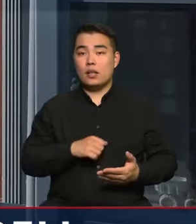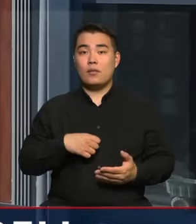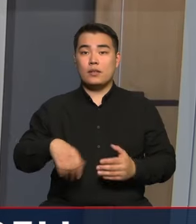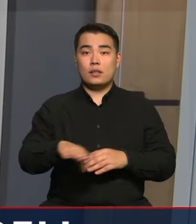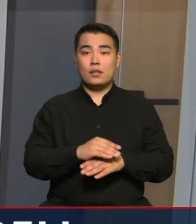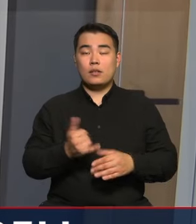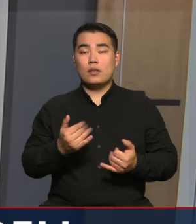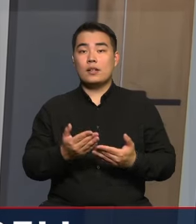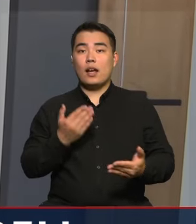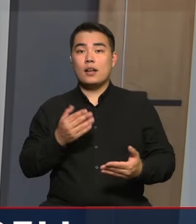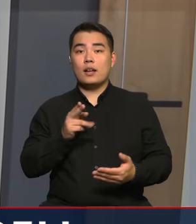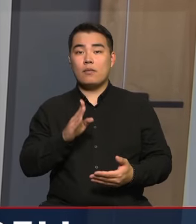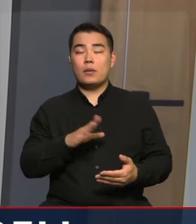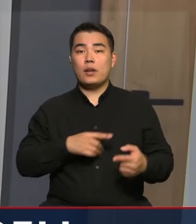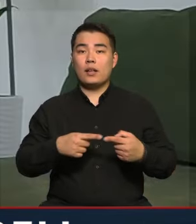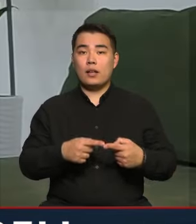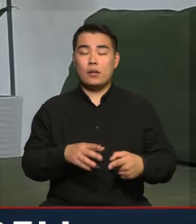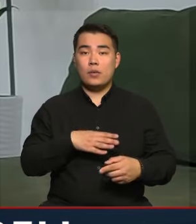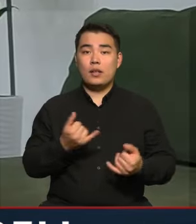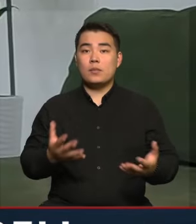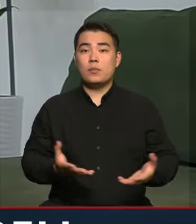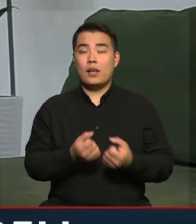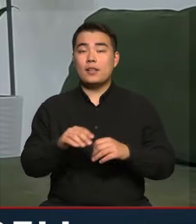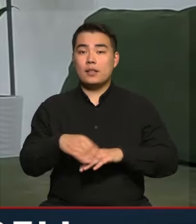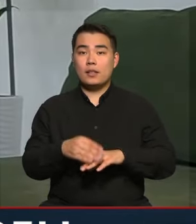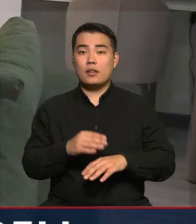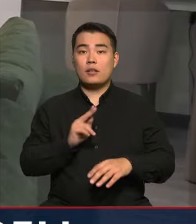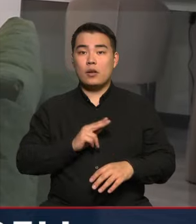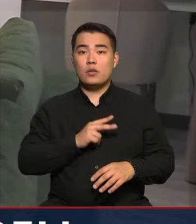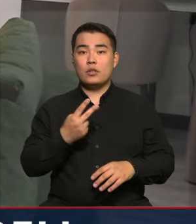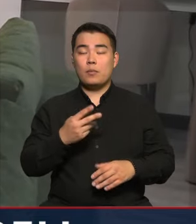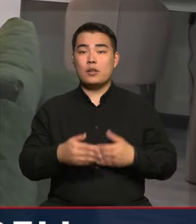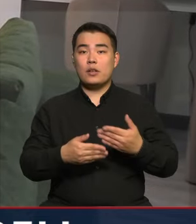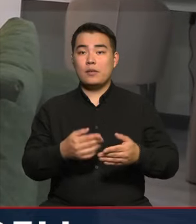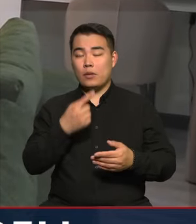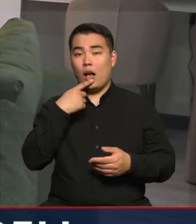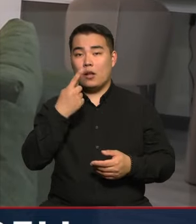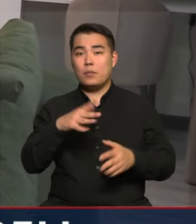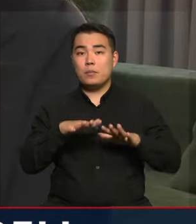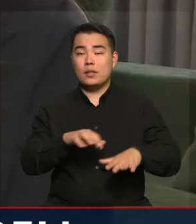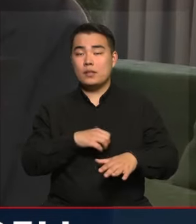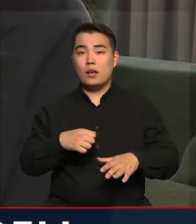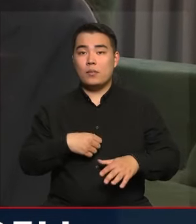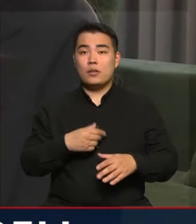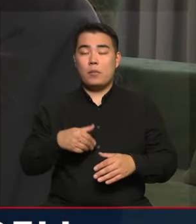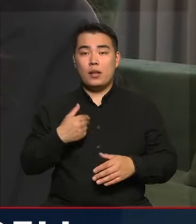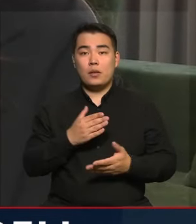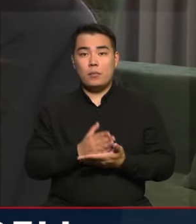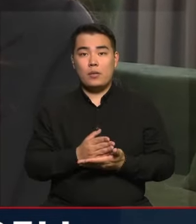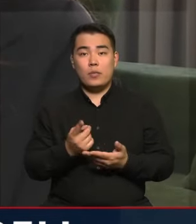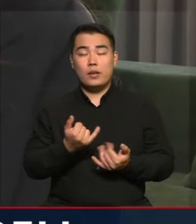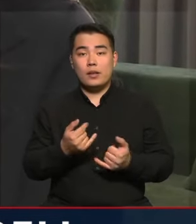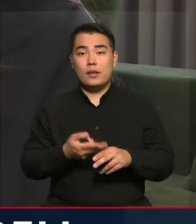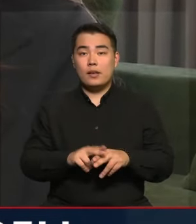сөндірушілердің барлығы бұған дейін пәтер жалдап келген. Құтқарушылардың жұбайлары жұмысқа 20 адам жерде тұру барлық жағынан қолайлы дейді. Өйткені